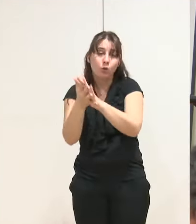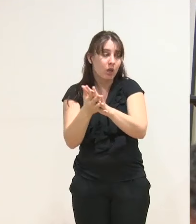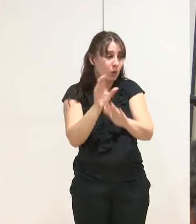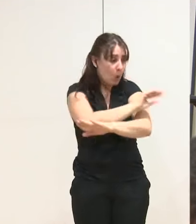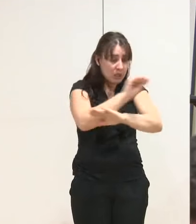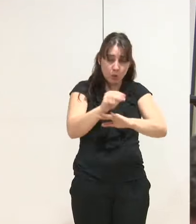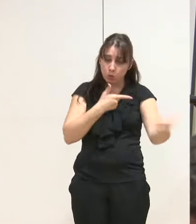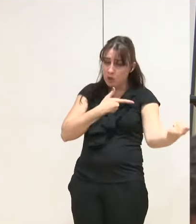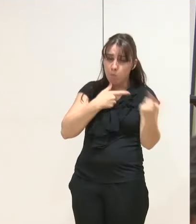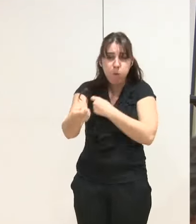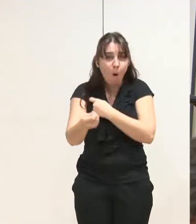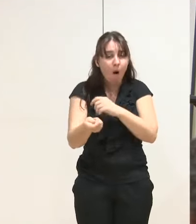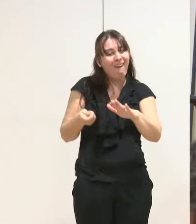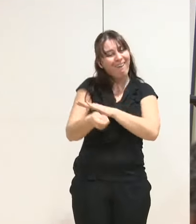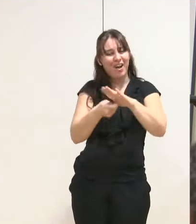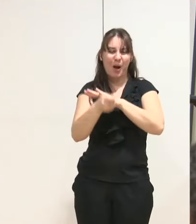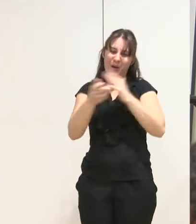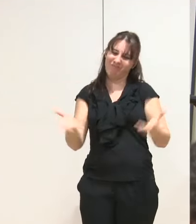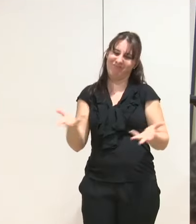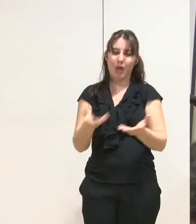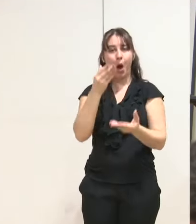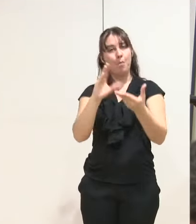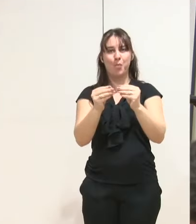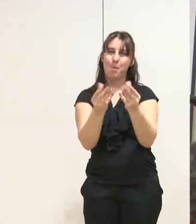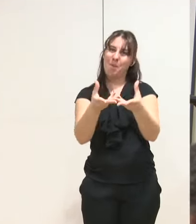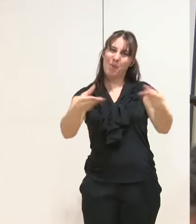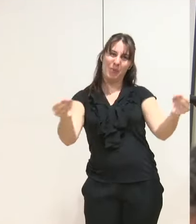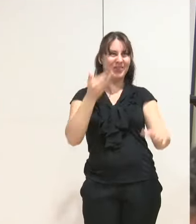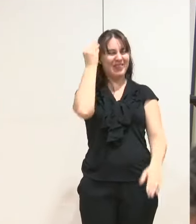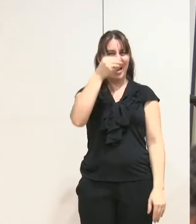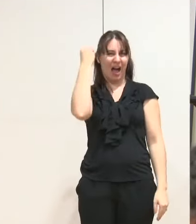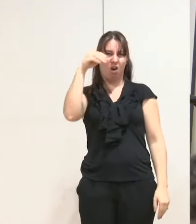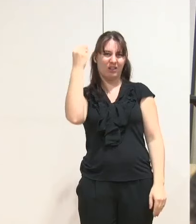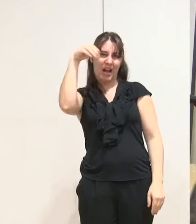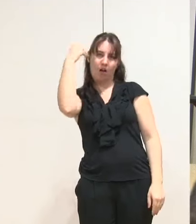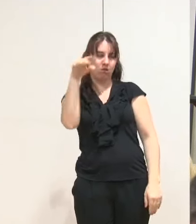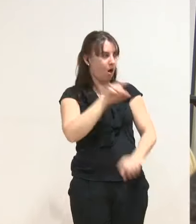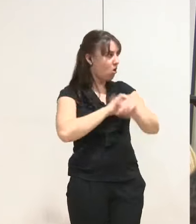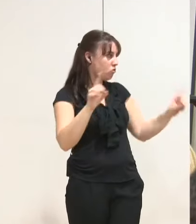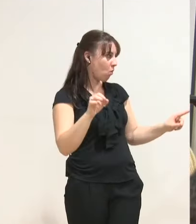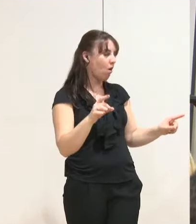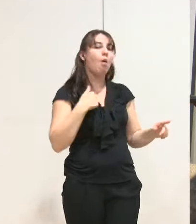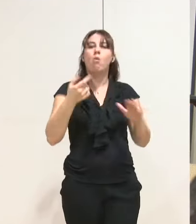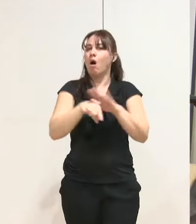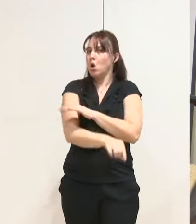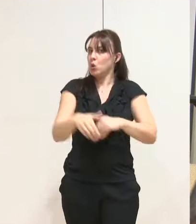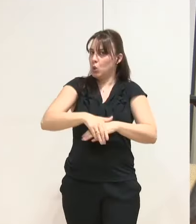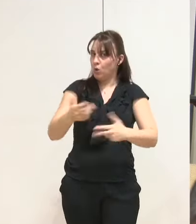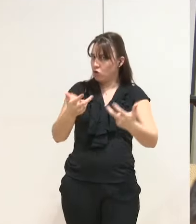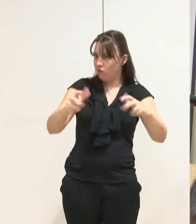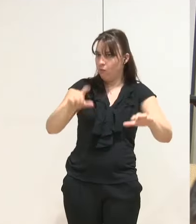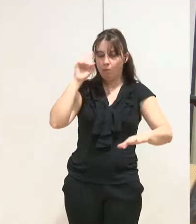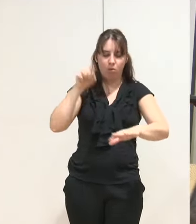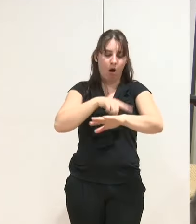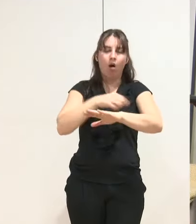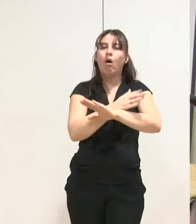sécurité que vous allez régler le problème de la délinquence alors vous je je ne vais pas aller plus loin parce que je crois qu'il est